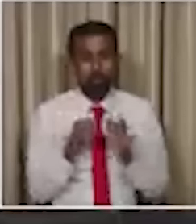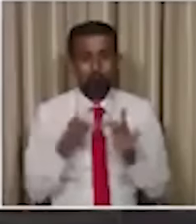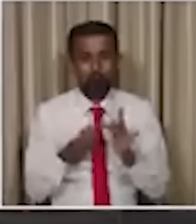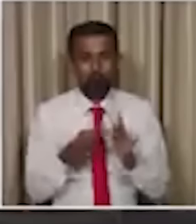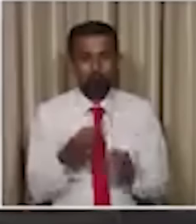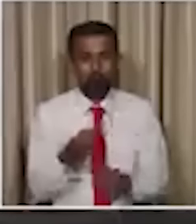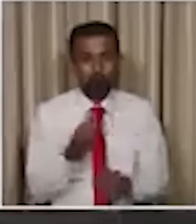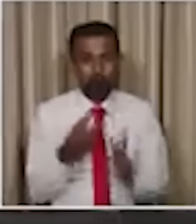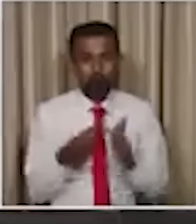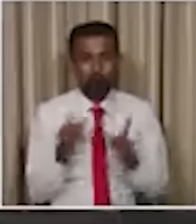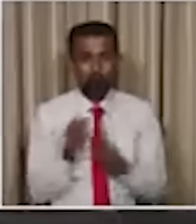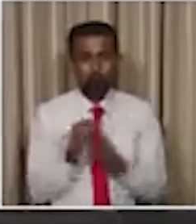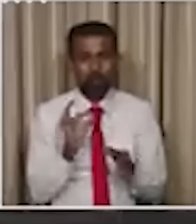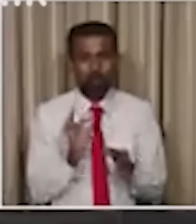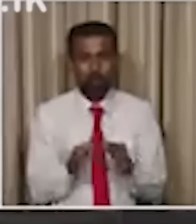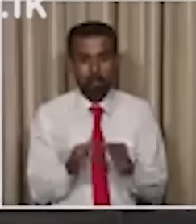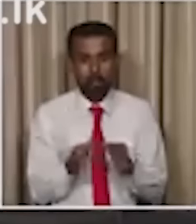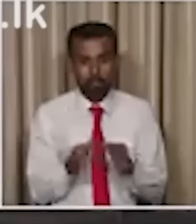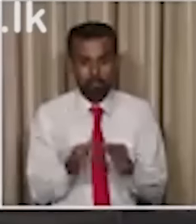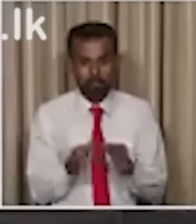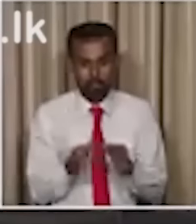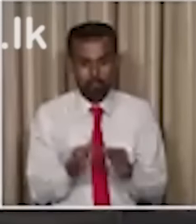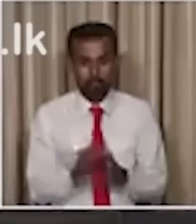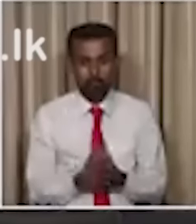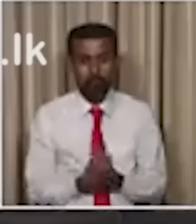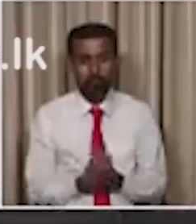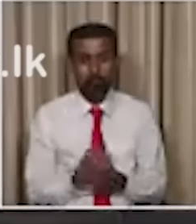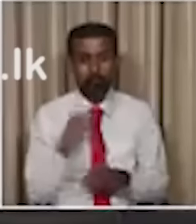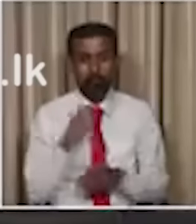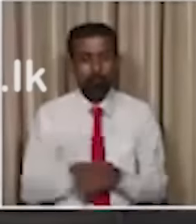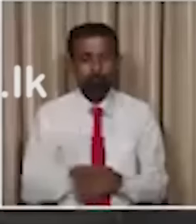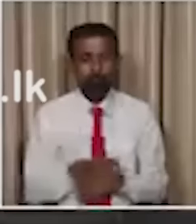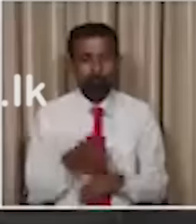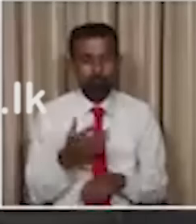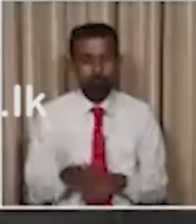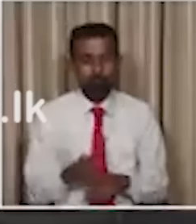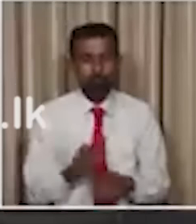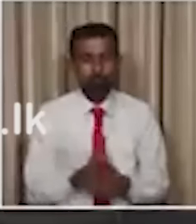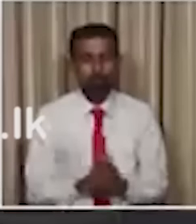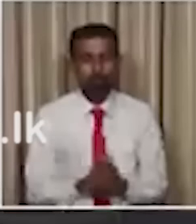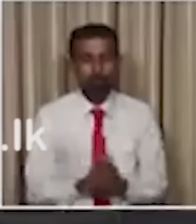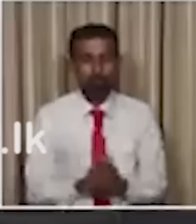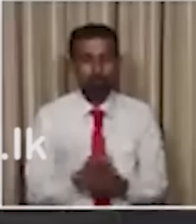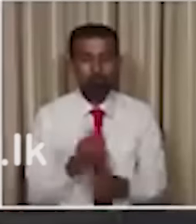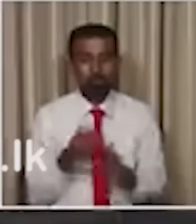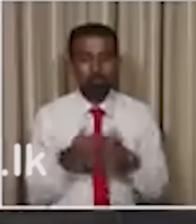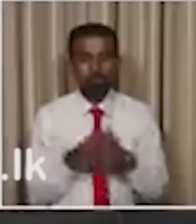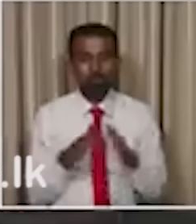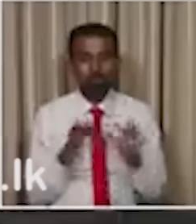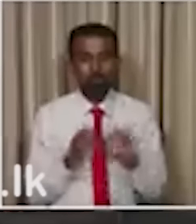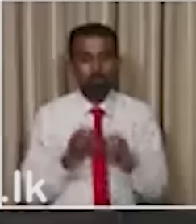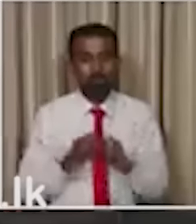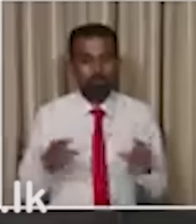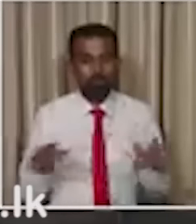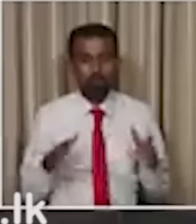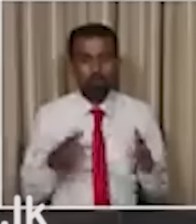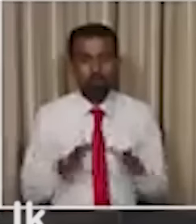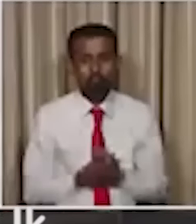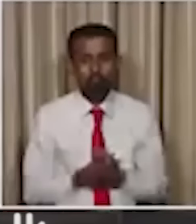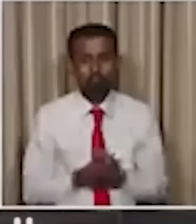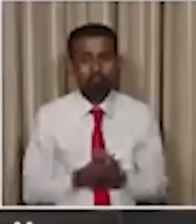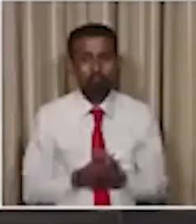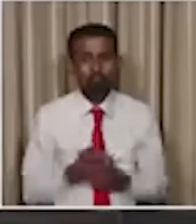දුන් IP ඇඩ්‍රස් තුලින් අරගෙන තුරින් තහවුරු වූ බව වාර්තා වෙනවා කියලා සමාජගත වෙලා තියෙනවා. මේ